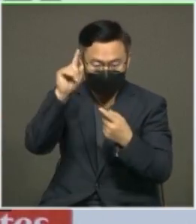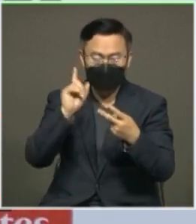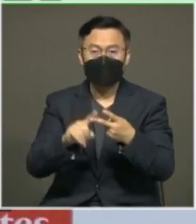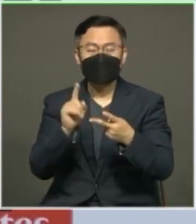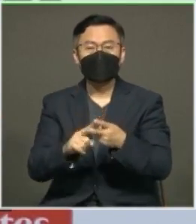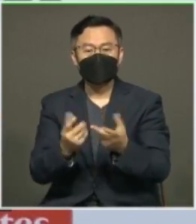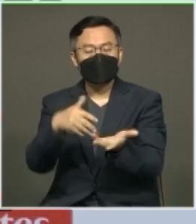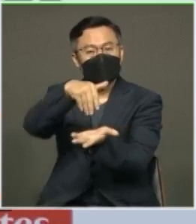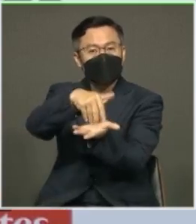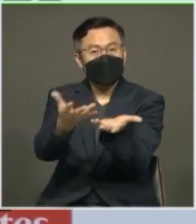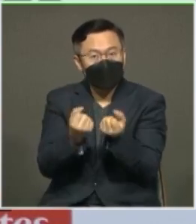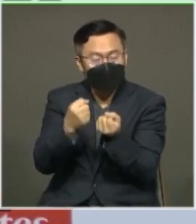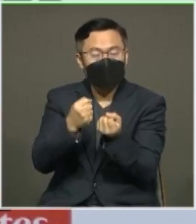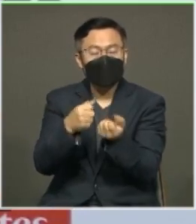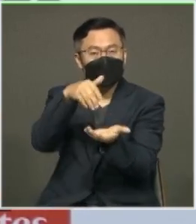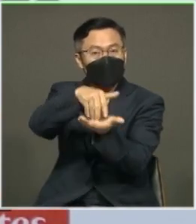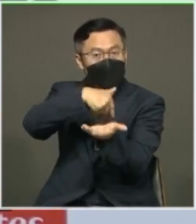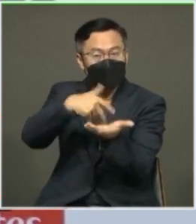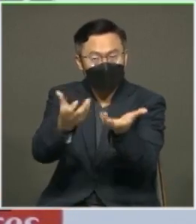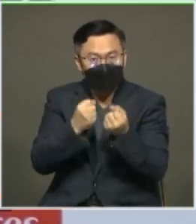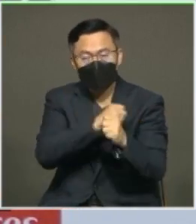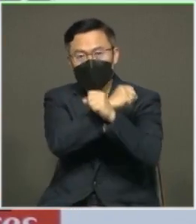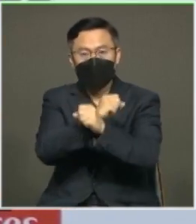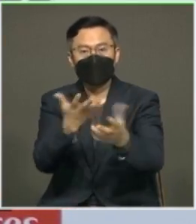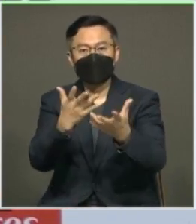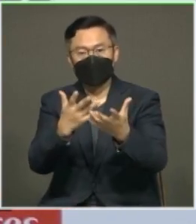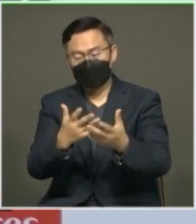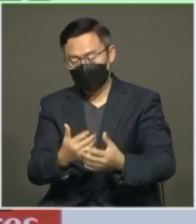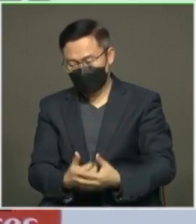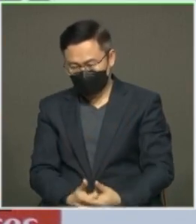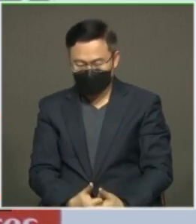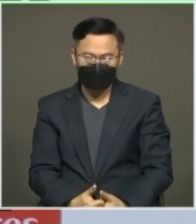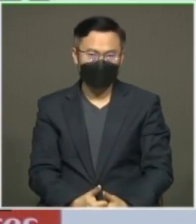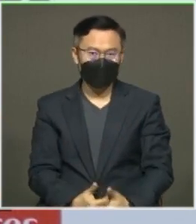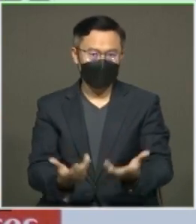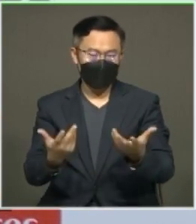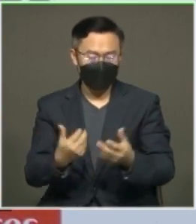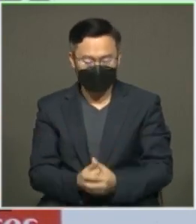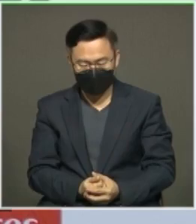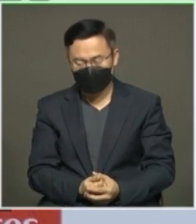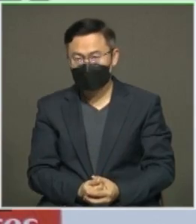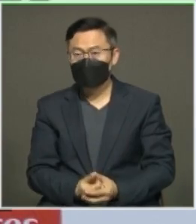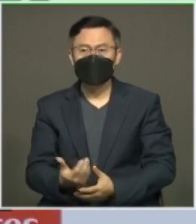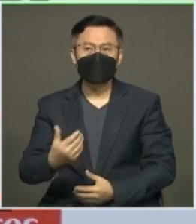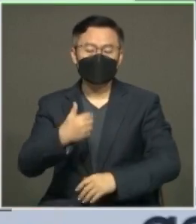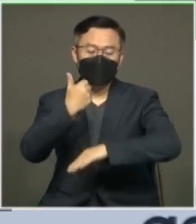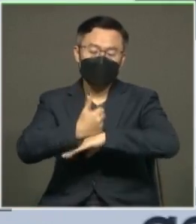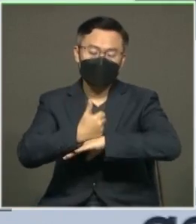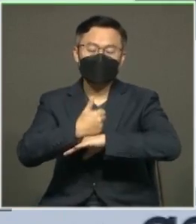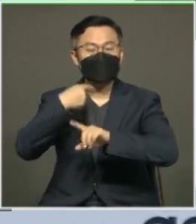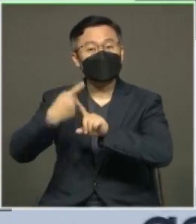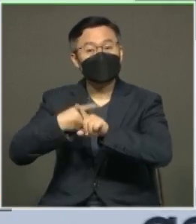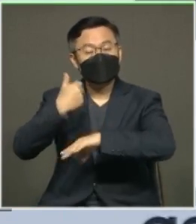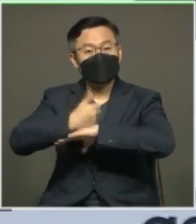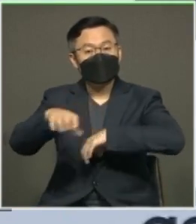าตัวก็คงตุ้มตุ้มต่อมต่อมนะว่าถ้าชนะขึ้นมาเนี่ยโดนแน่เลยไม ่ มีชั้นขึ้นมา คือจากการสัมภาษณ์เนี่ยหลายฝ่ายก็ตั้งข้อสัง